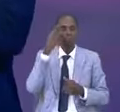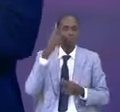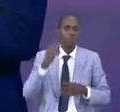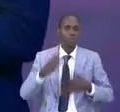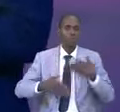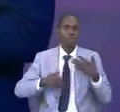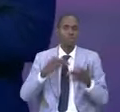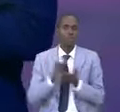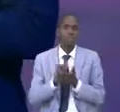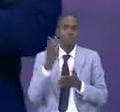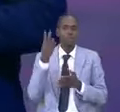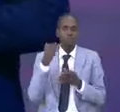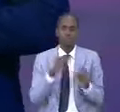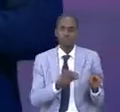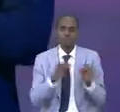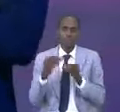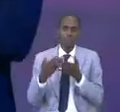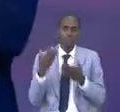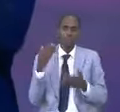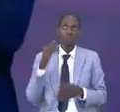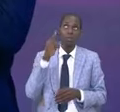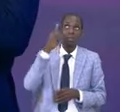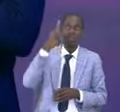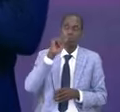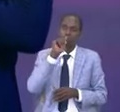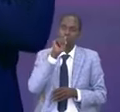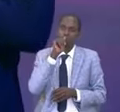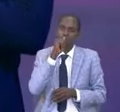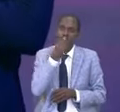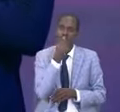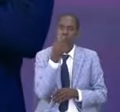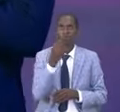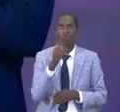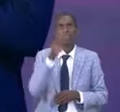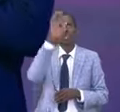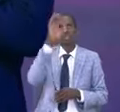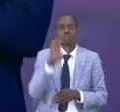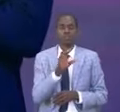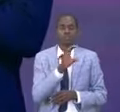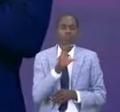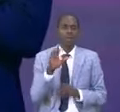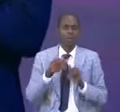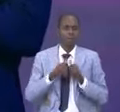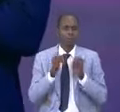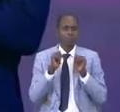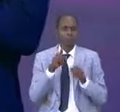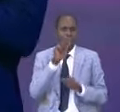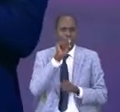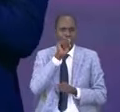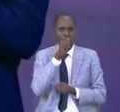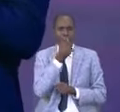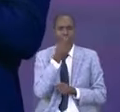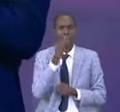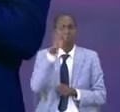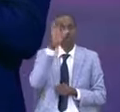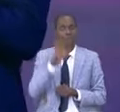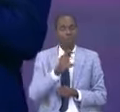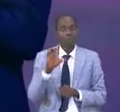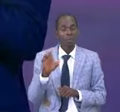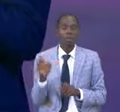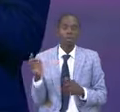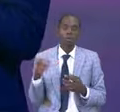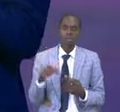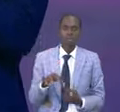a souffert la croix comment pouvez-vous en souffrir la croix à moins que vous n'avez les regards sur le ciel